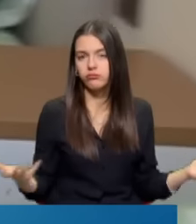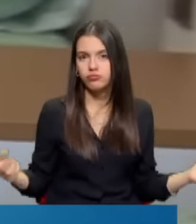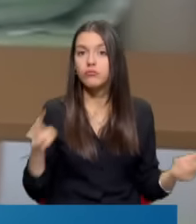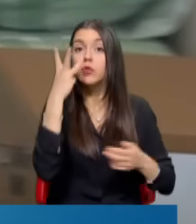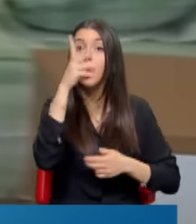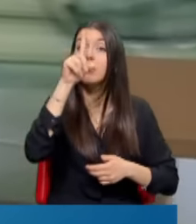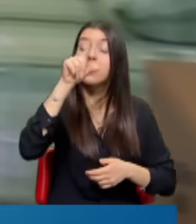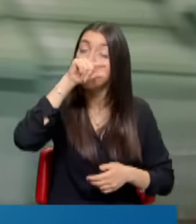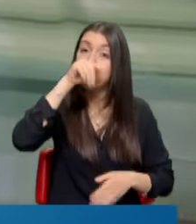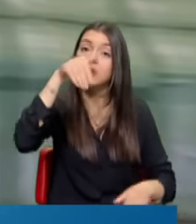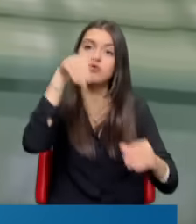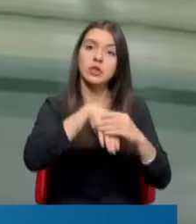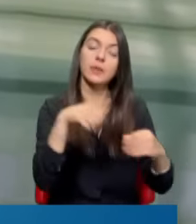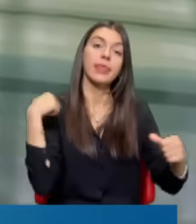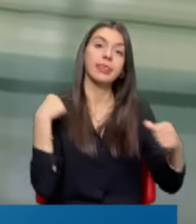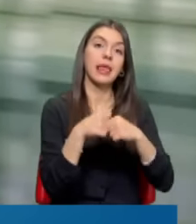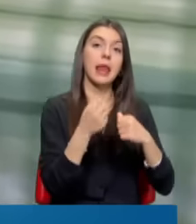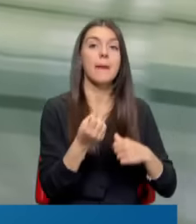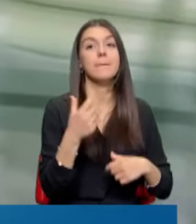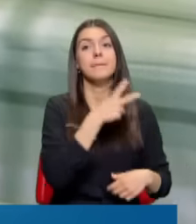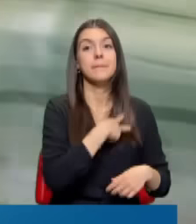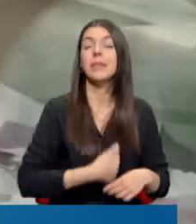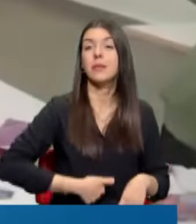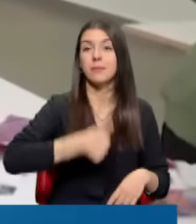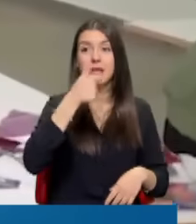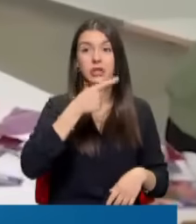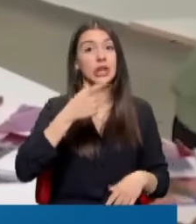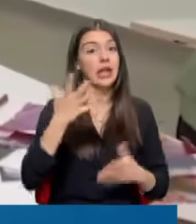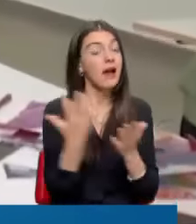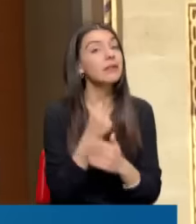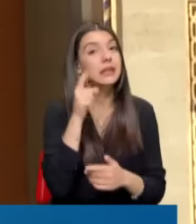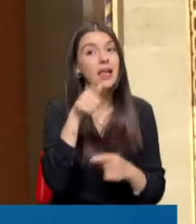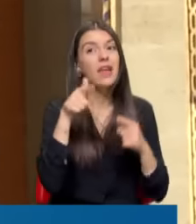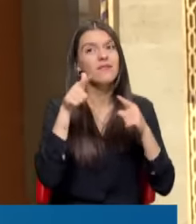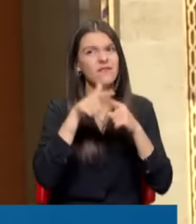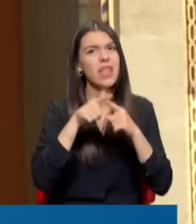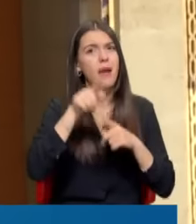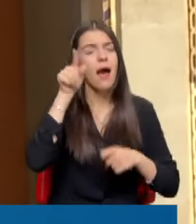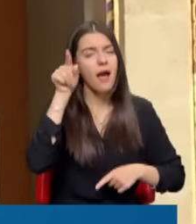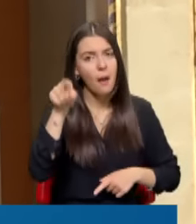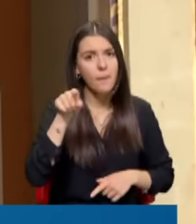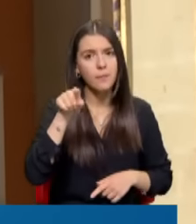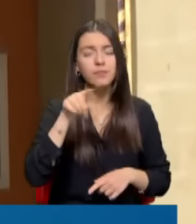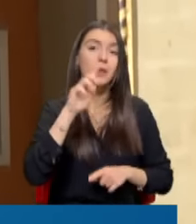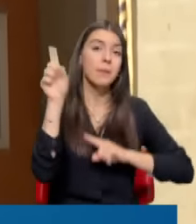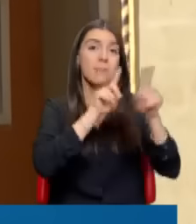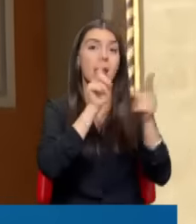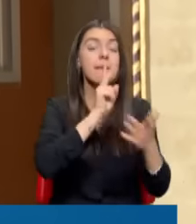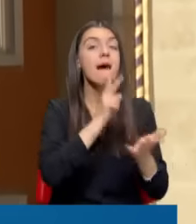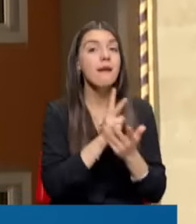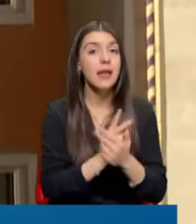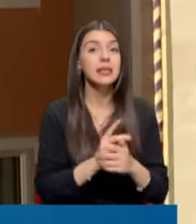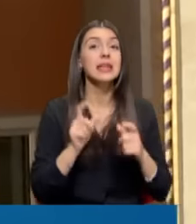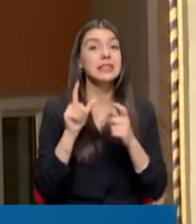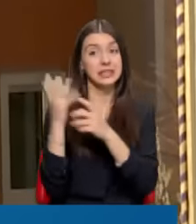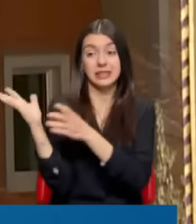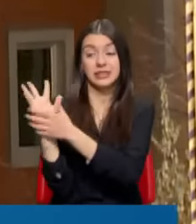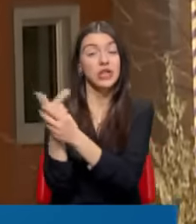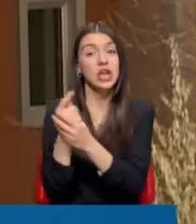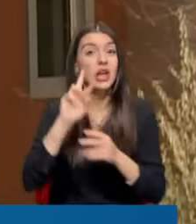Mart seçimlerinde yeniden belediye başkanı seçilen CHP'li Fatma Kaplan Hürriyet mahkeme kararını ve Sayıştay raporunu